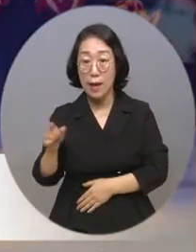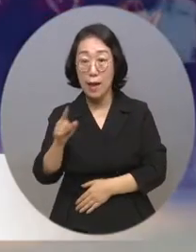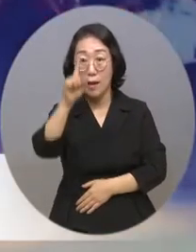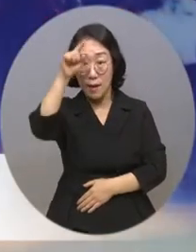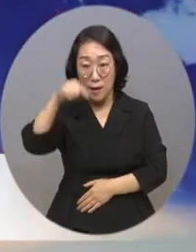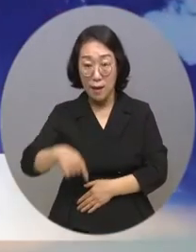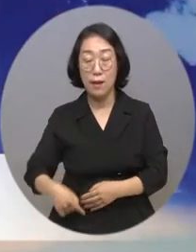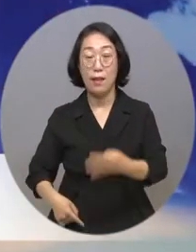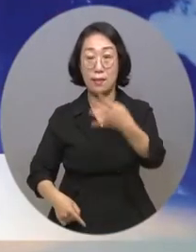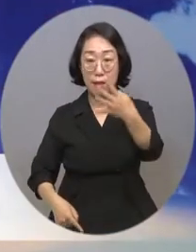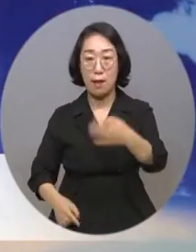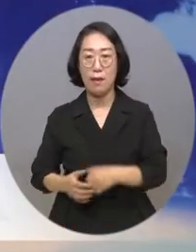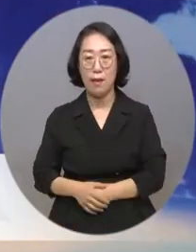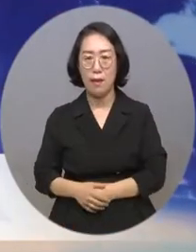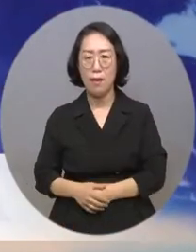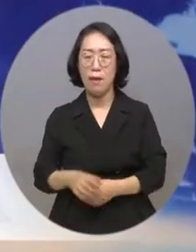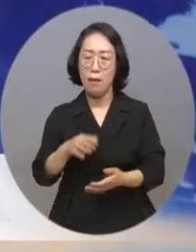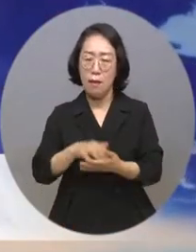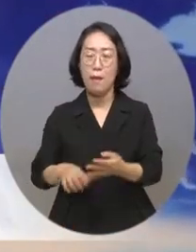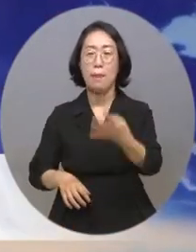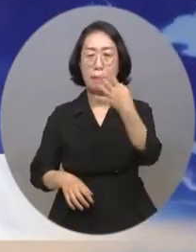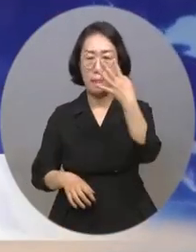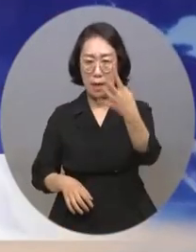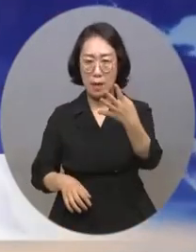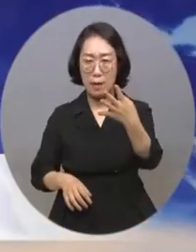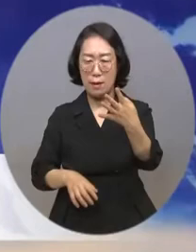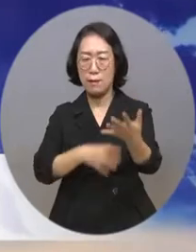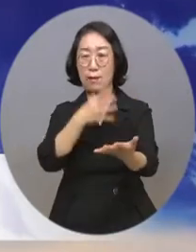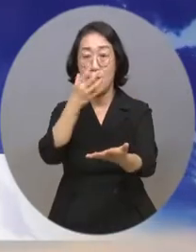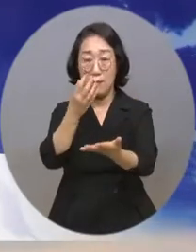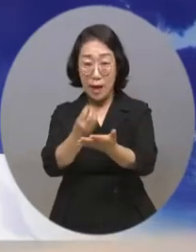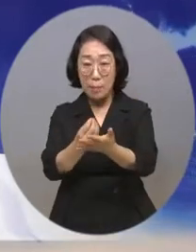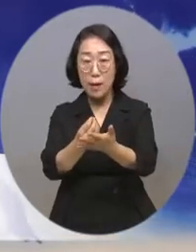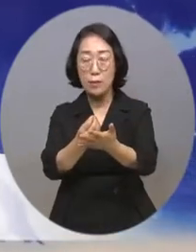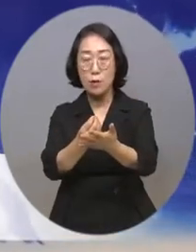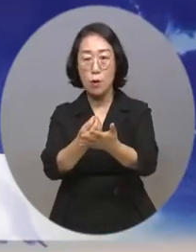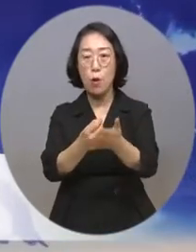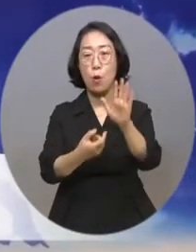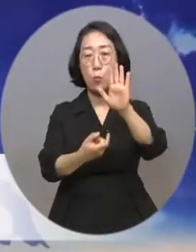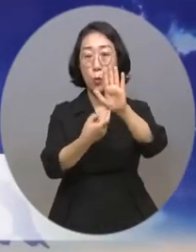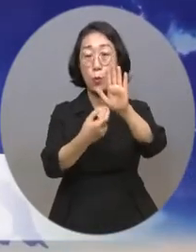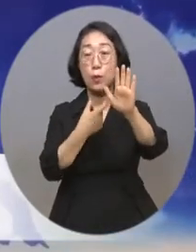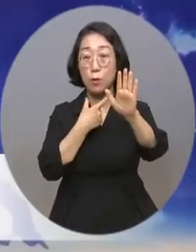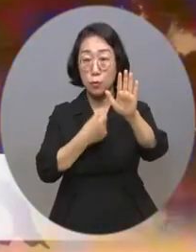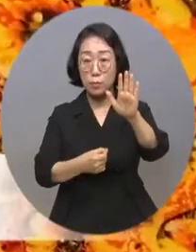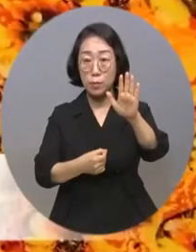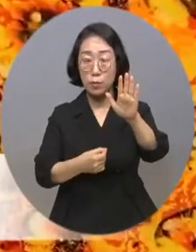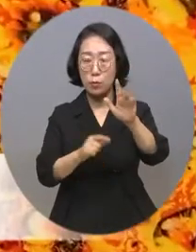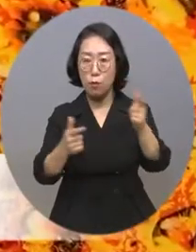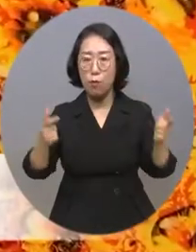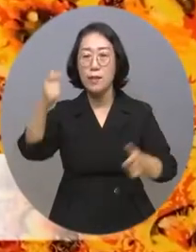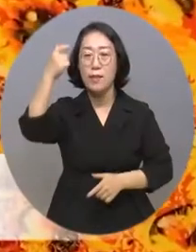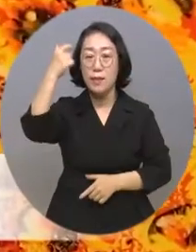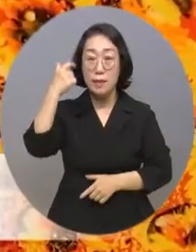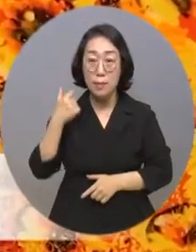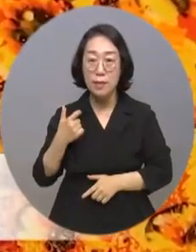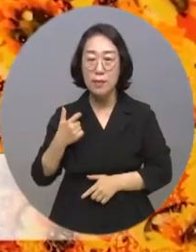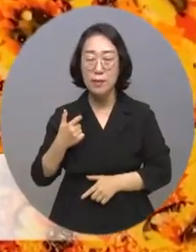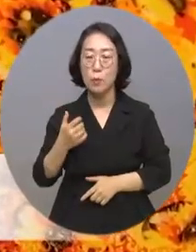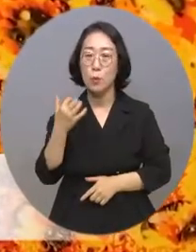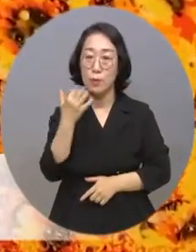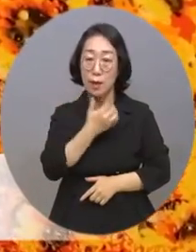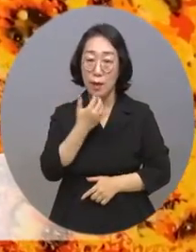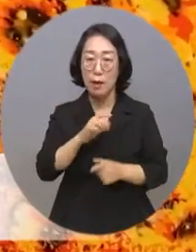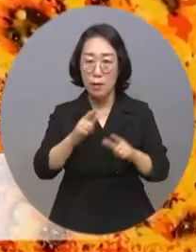그리고 4원소를 녹여내고자 그 속에의 이미지들을 형태를 또